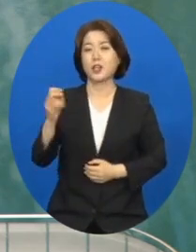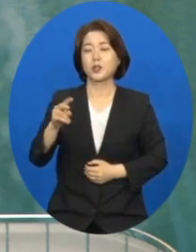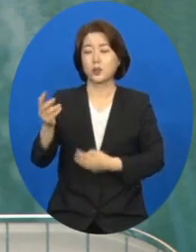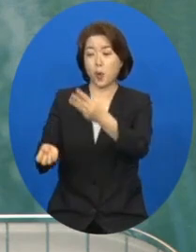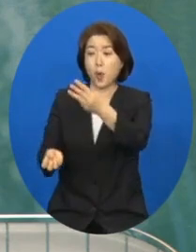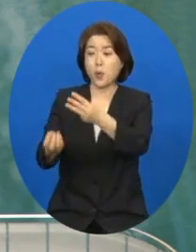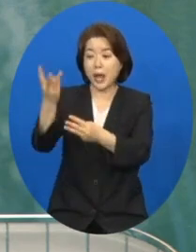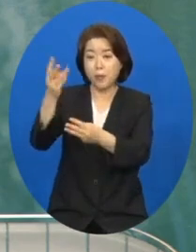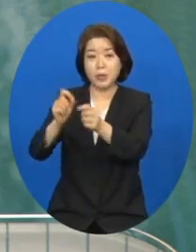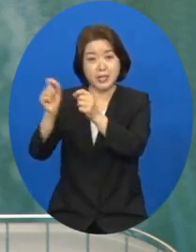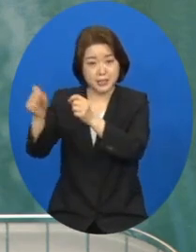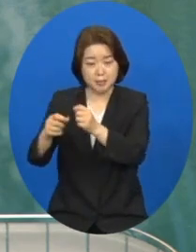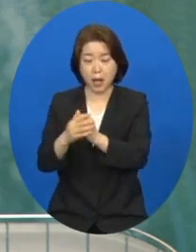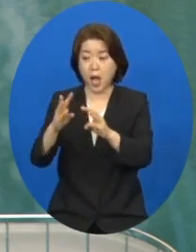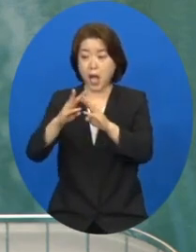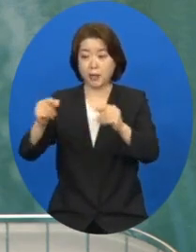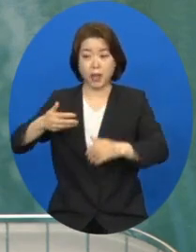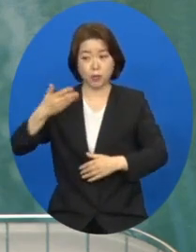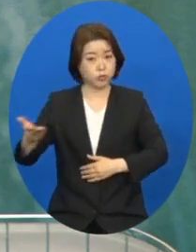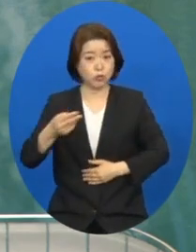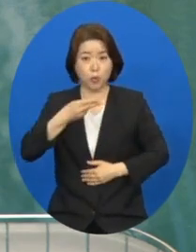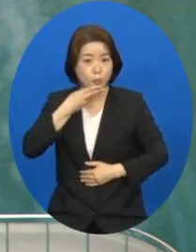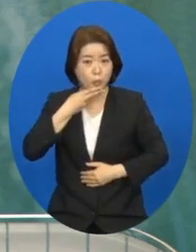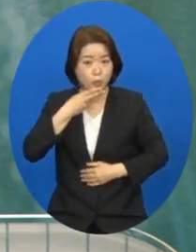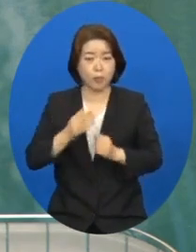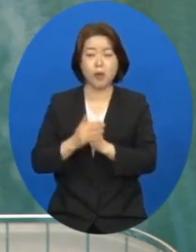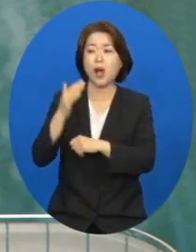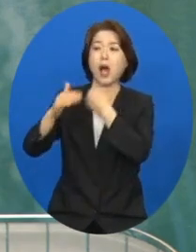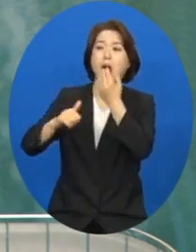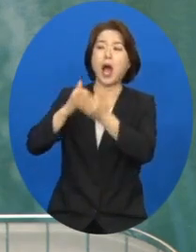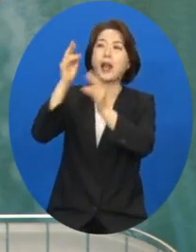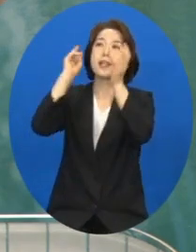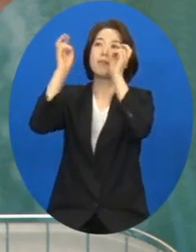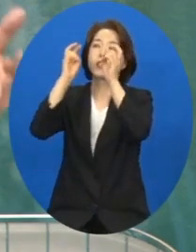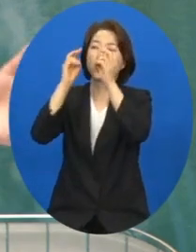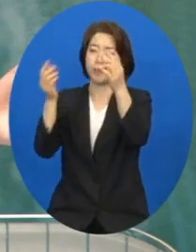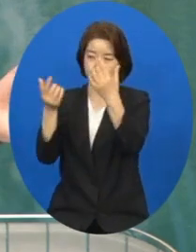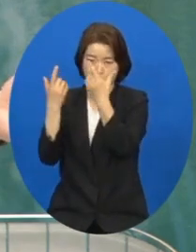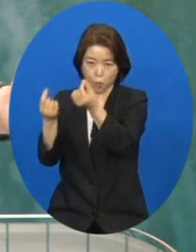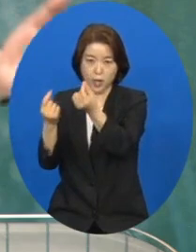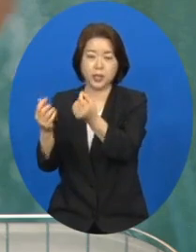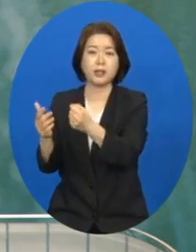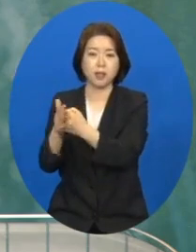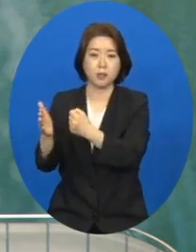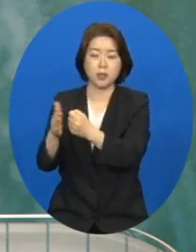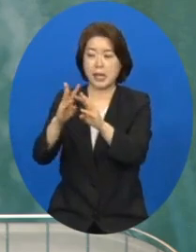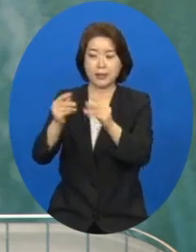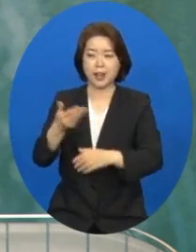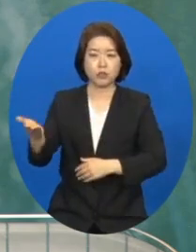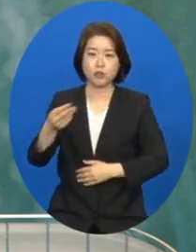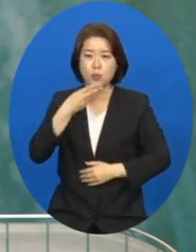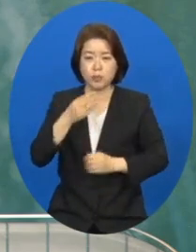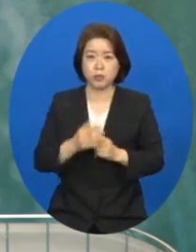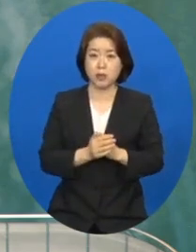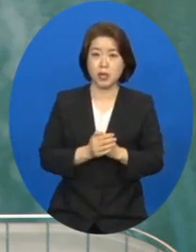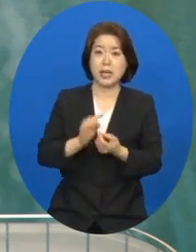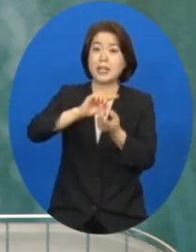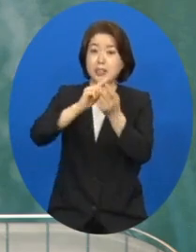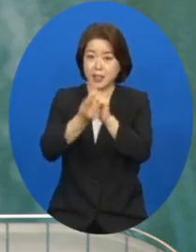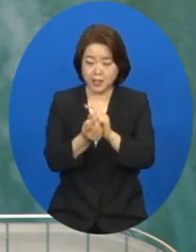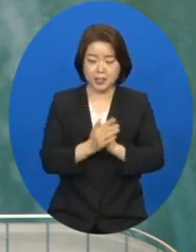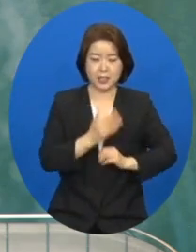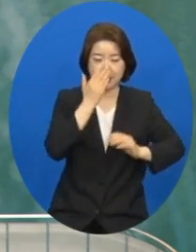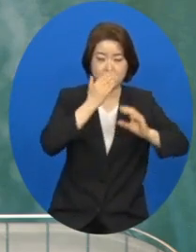레위 지파에게는 땅을 주지 않았어요. 하나님이 기업이시라고. 그래서 온 이스라엘 백성들이